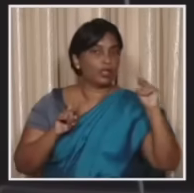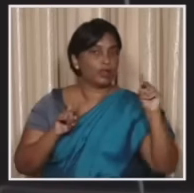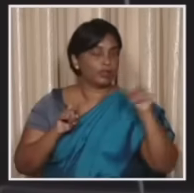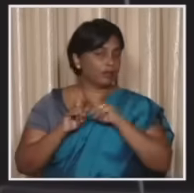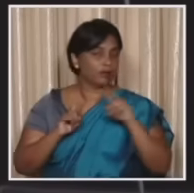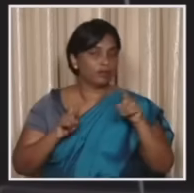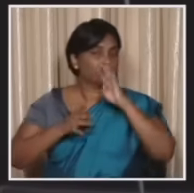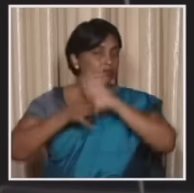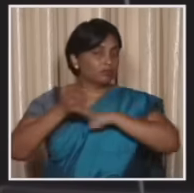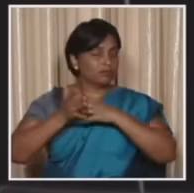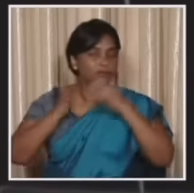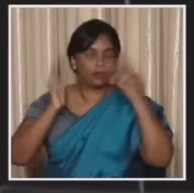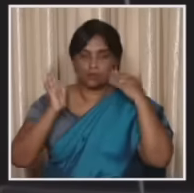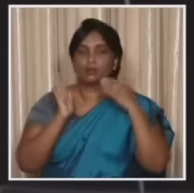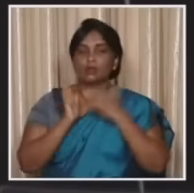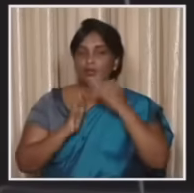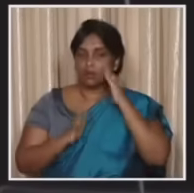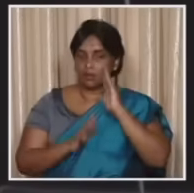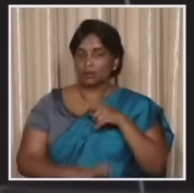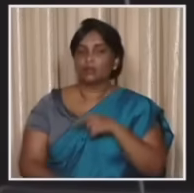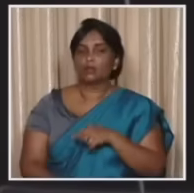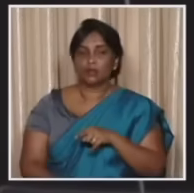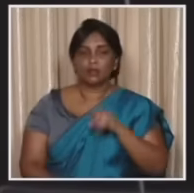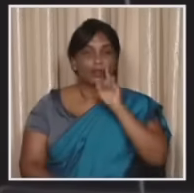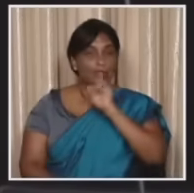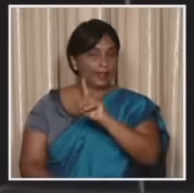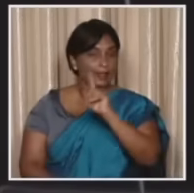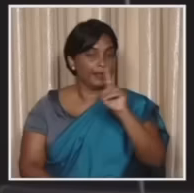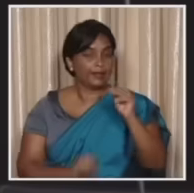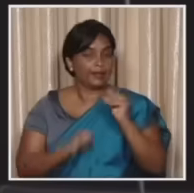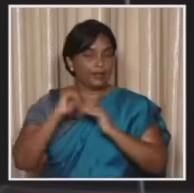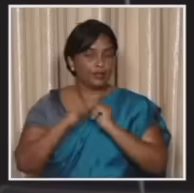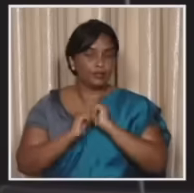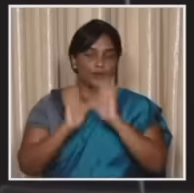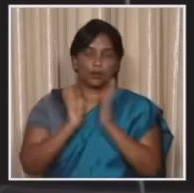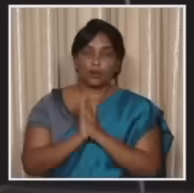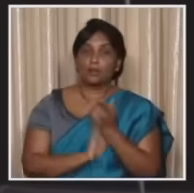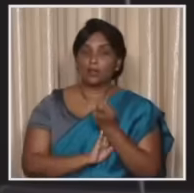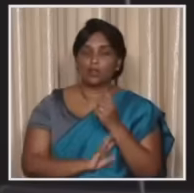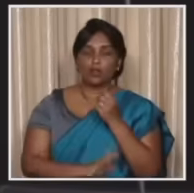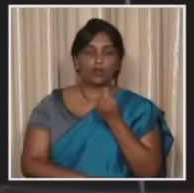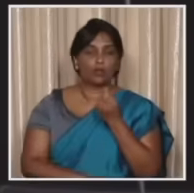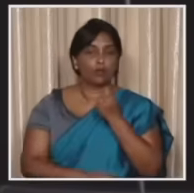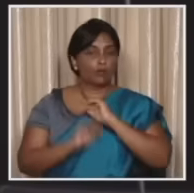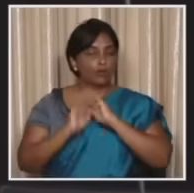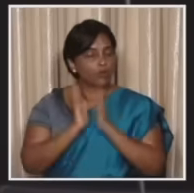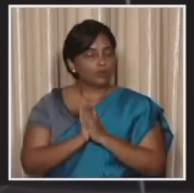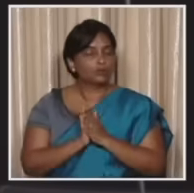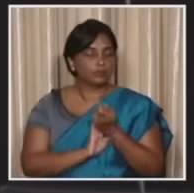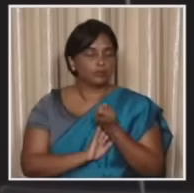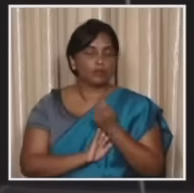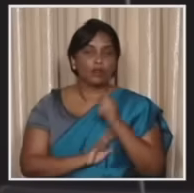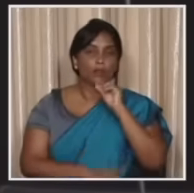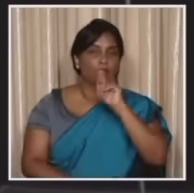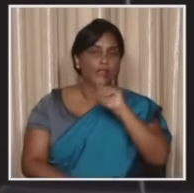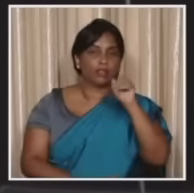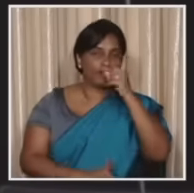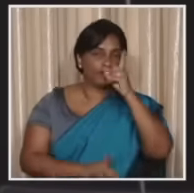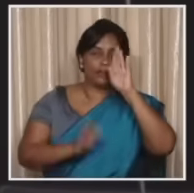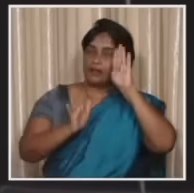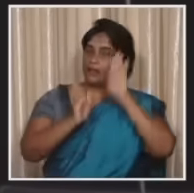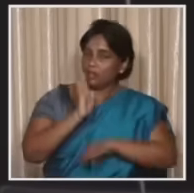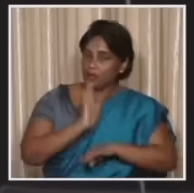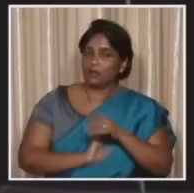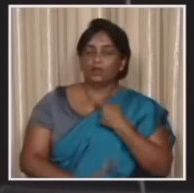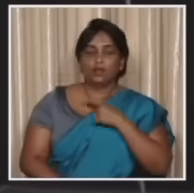දක්වා දරන වැශීර්ෂයන්ගේ සම්ප්‍රදාය අනුකූලව එක් එක් වැඩසටහන් සියලුම පුනරාවර්තන වියදම් හා මූලධන වියදම් රුපියල් 10කින් කපා හැරිය